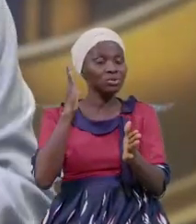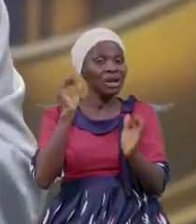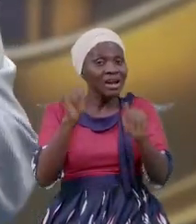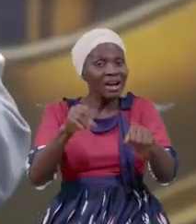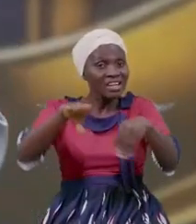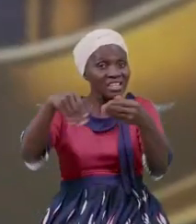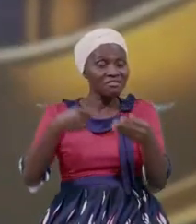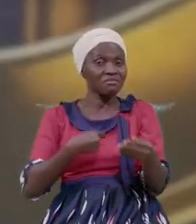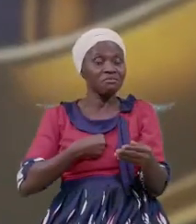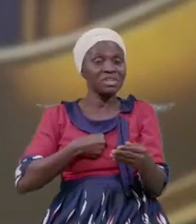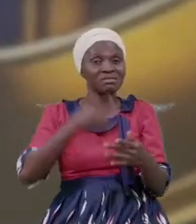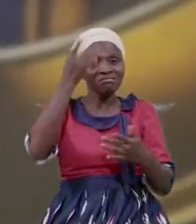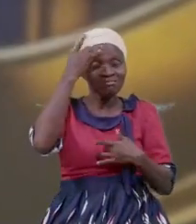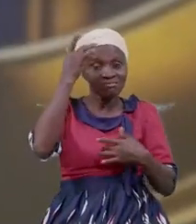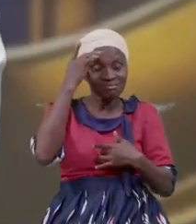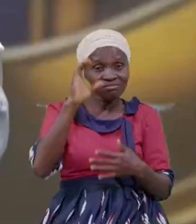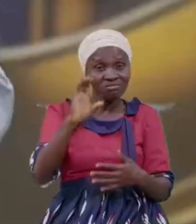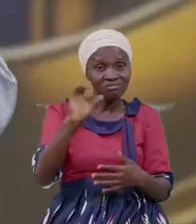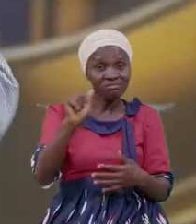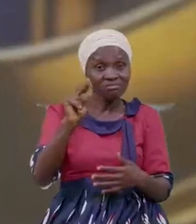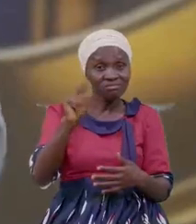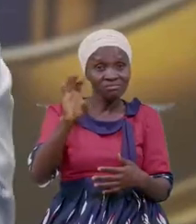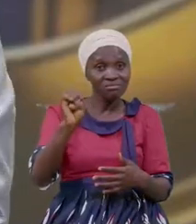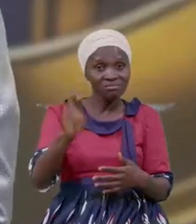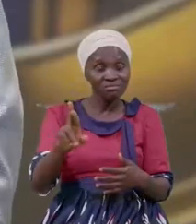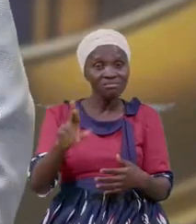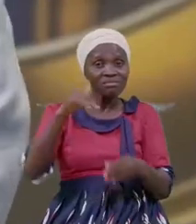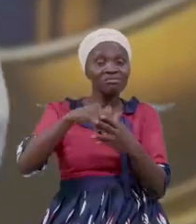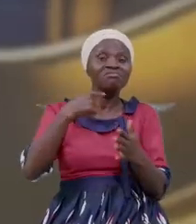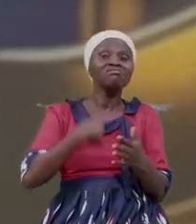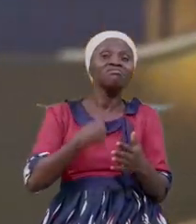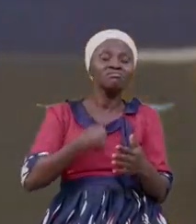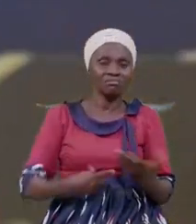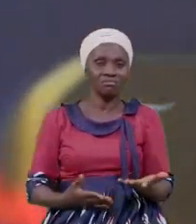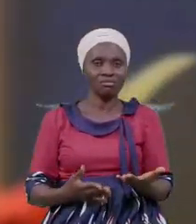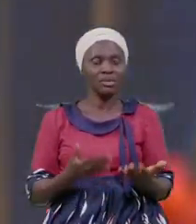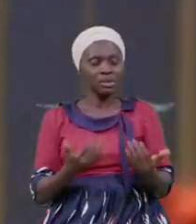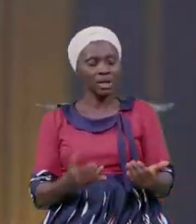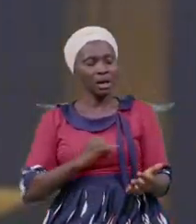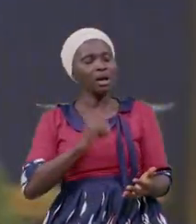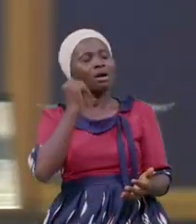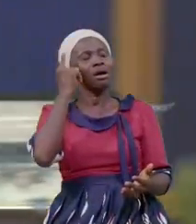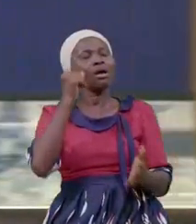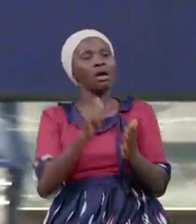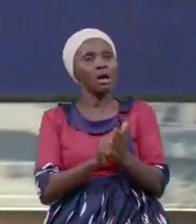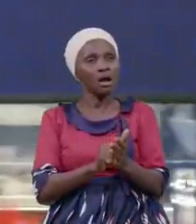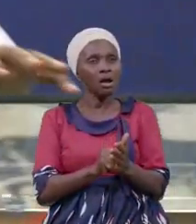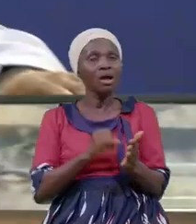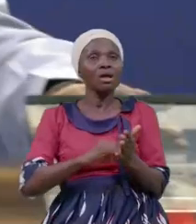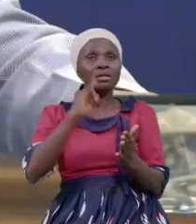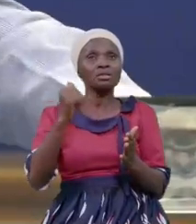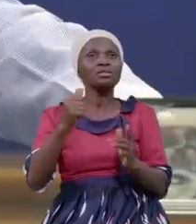cancer des poumons j'ai maintenant compris c'est une chose positive tout ce que